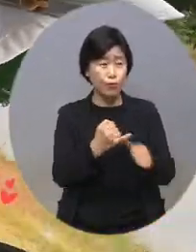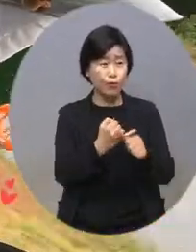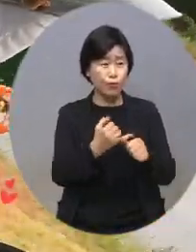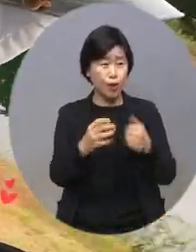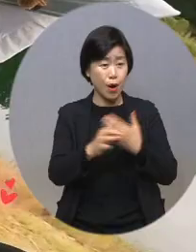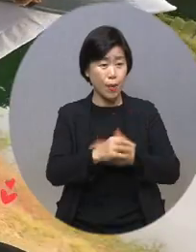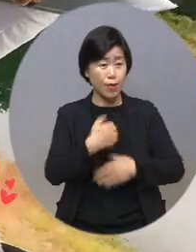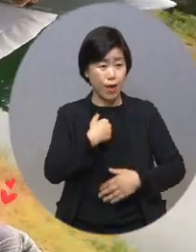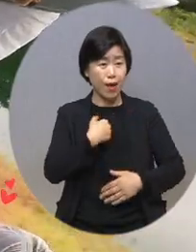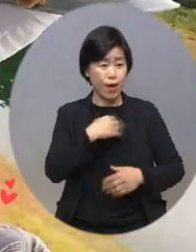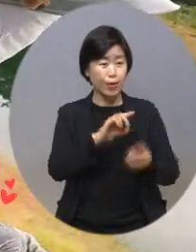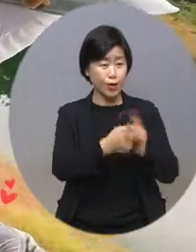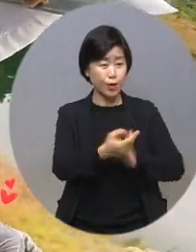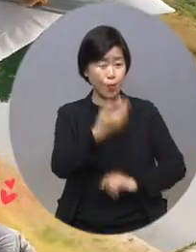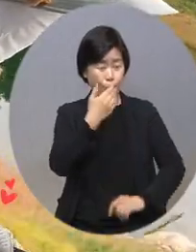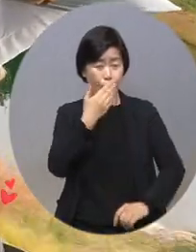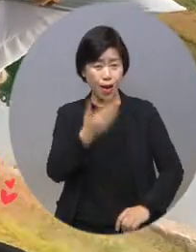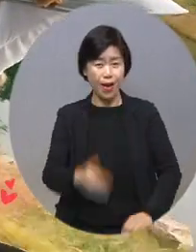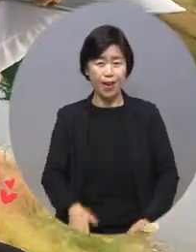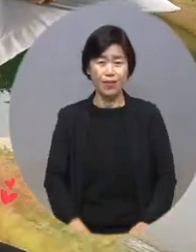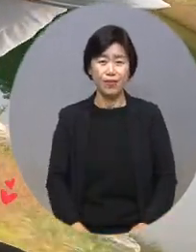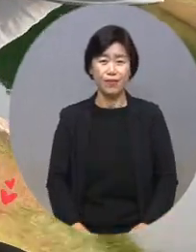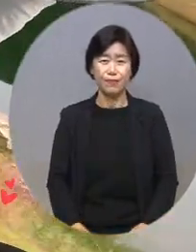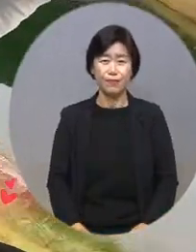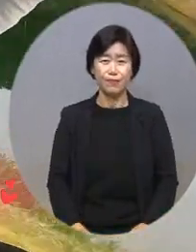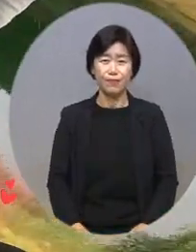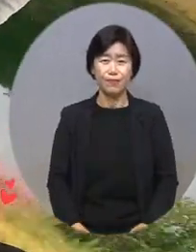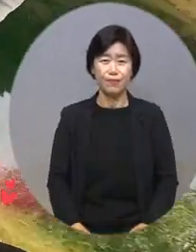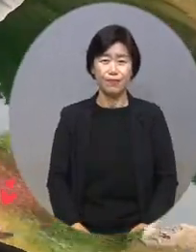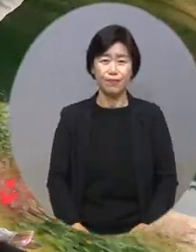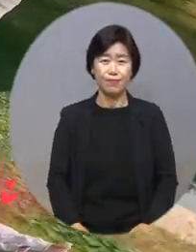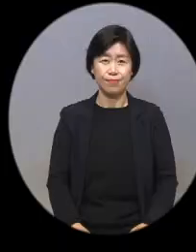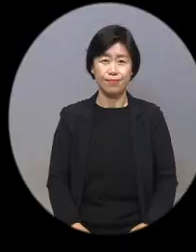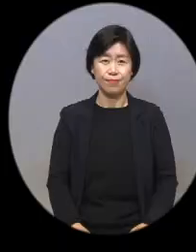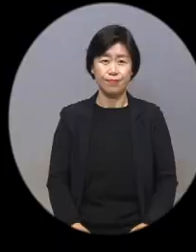이렇게 썸 타는 걸로. 아, 갑자기. 어.